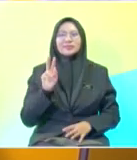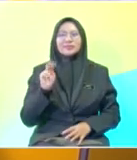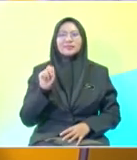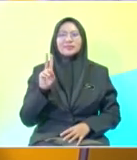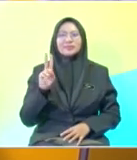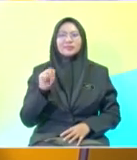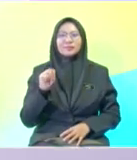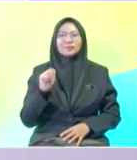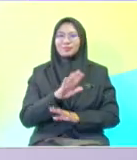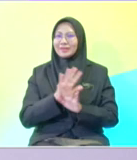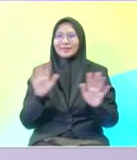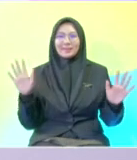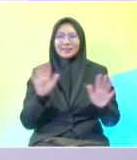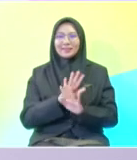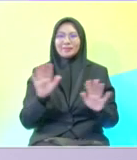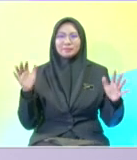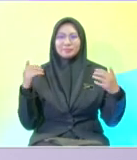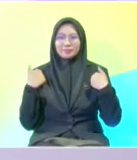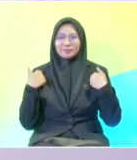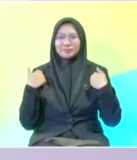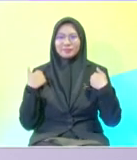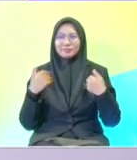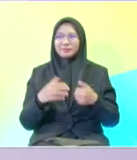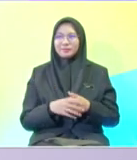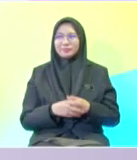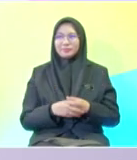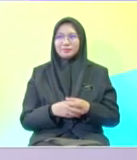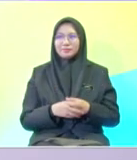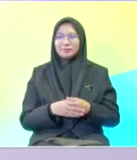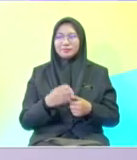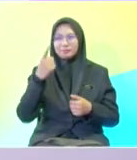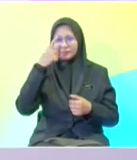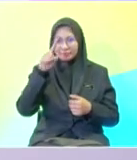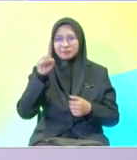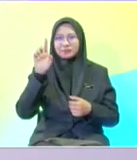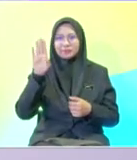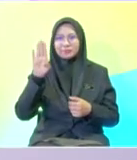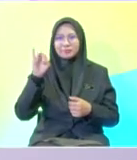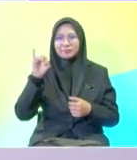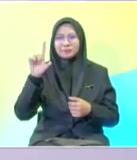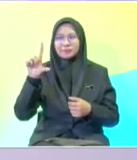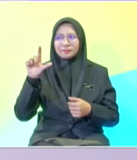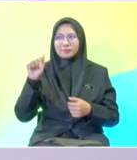tapi bagi bacaan Idgham bilagunnah saja jangan